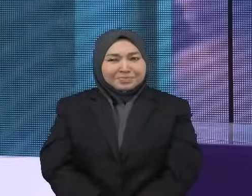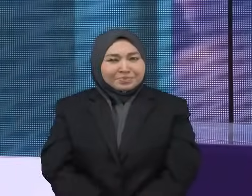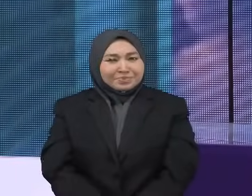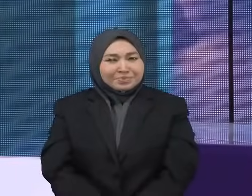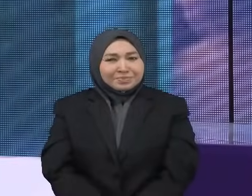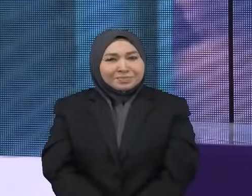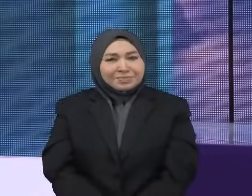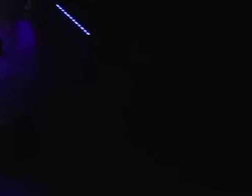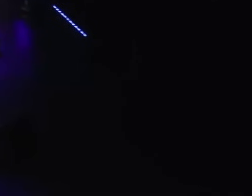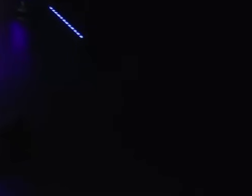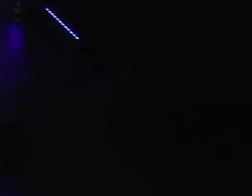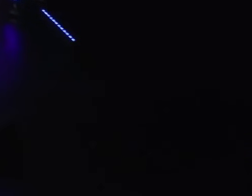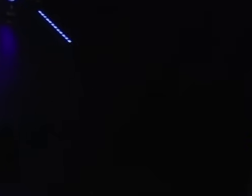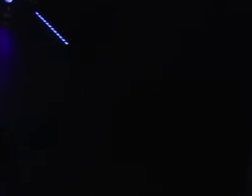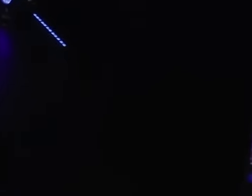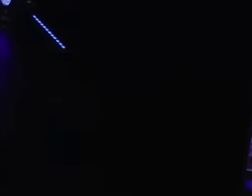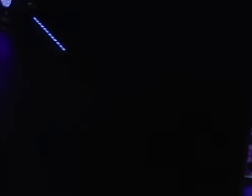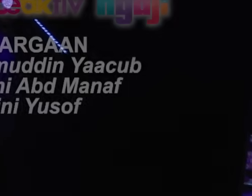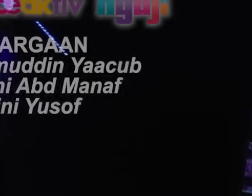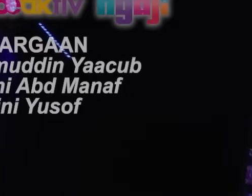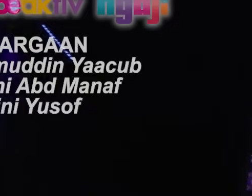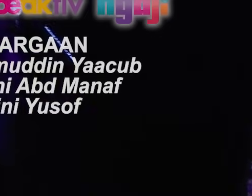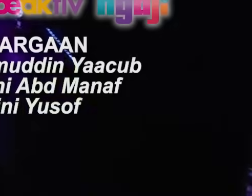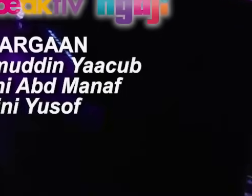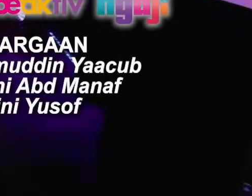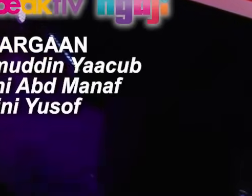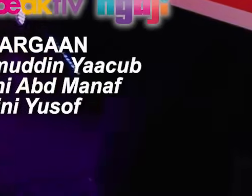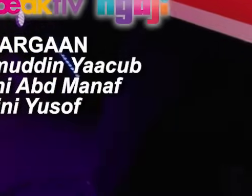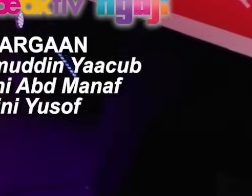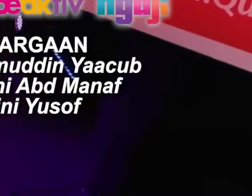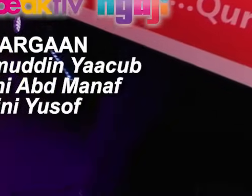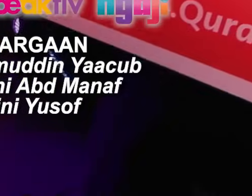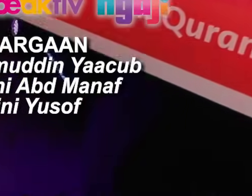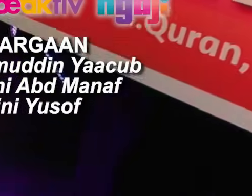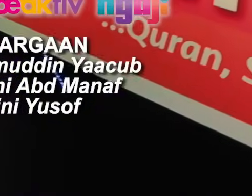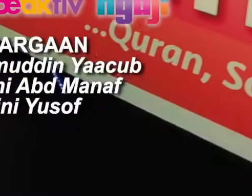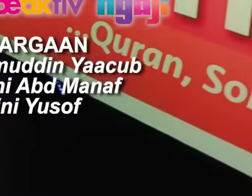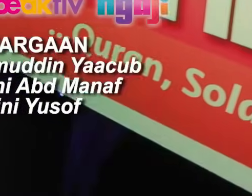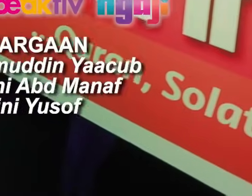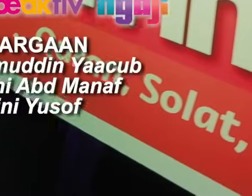Allahumma arhamna bil Quran.